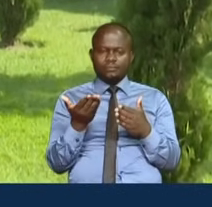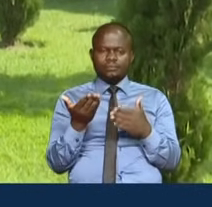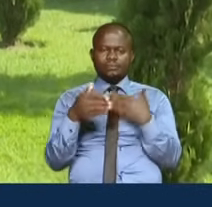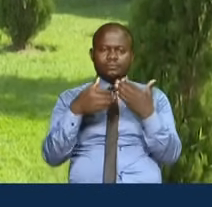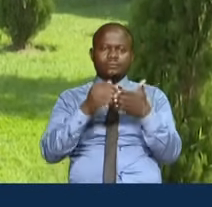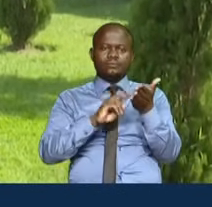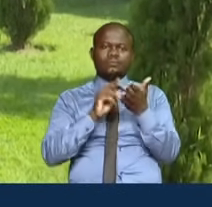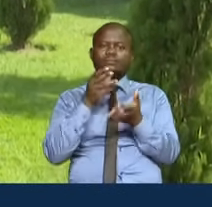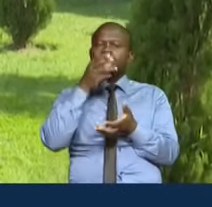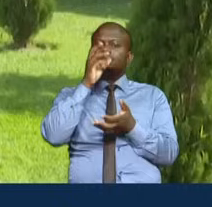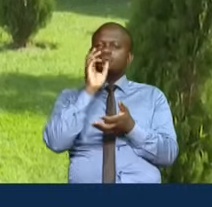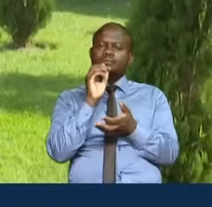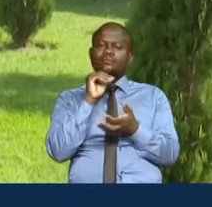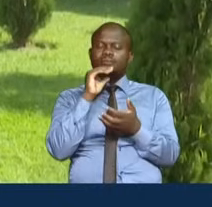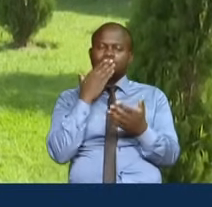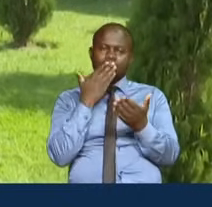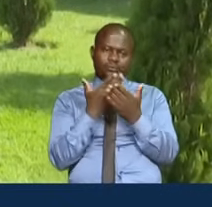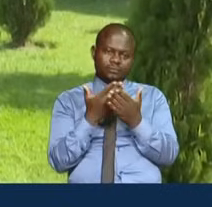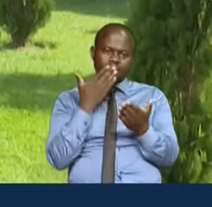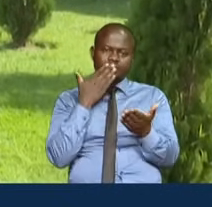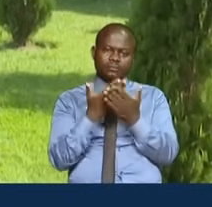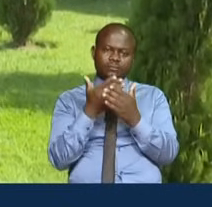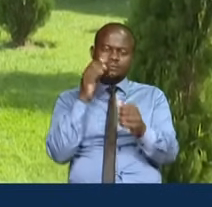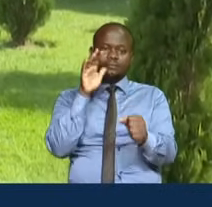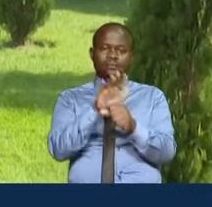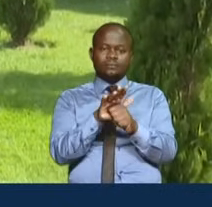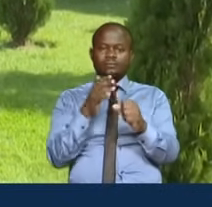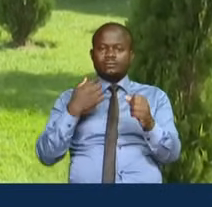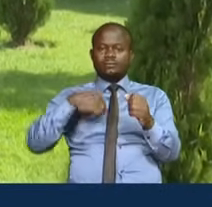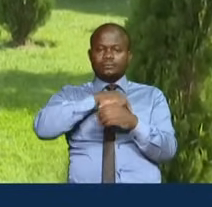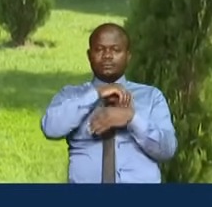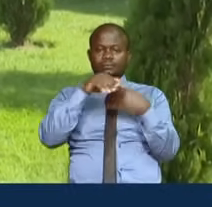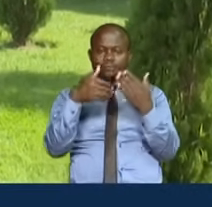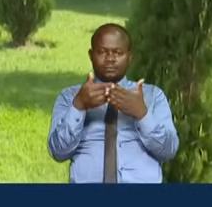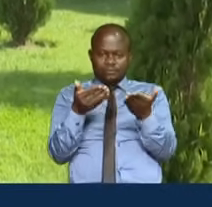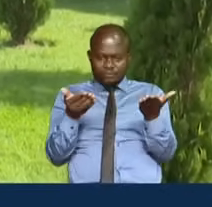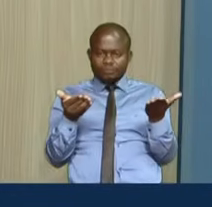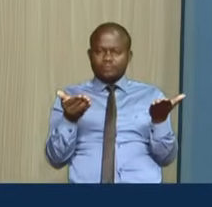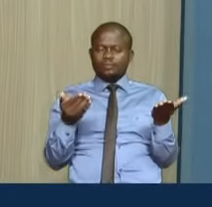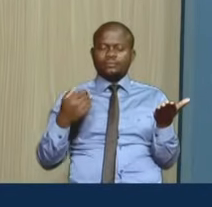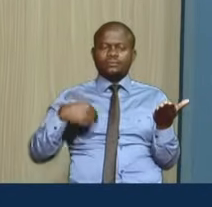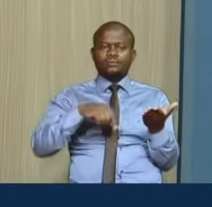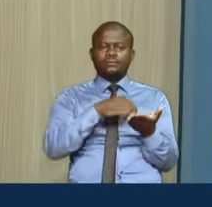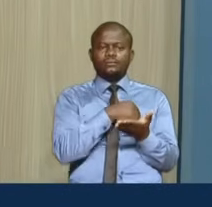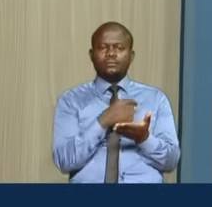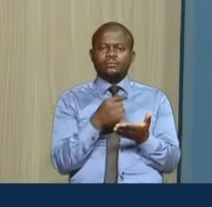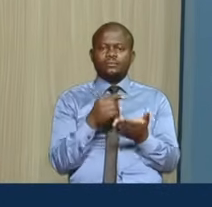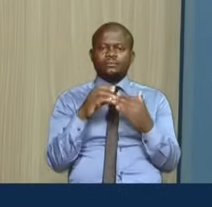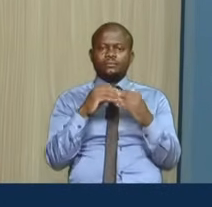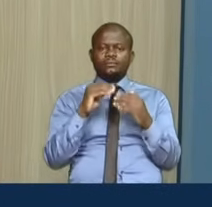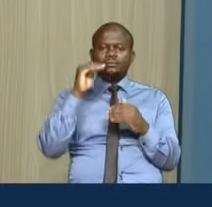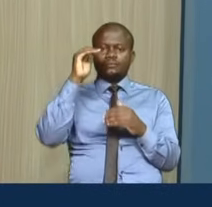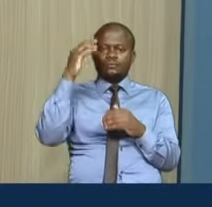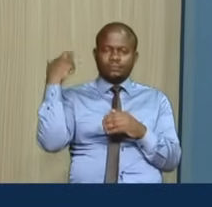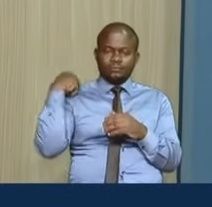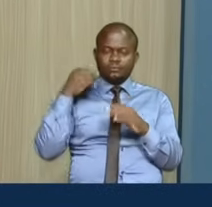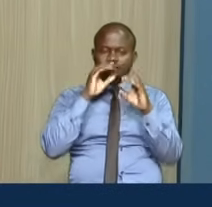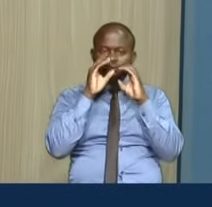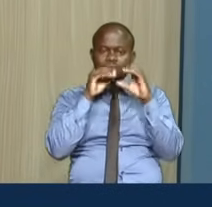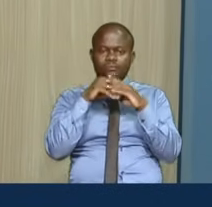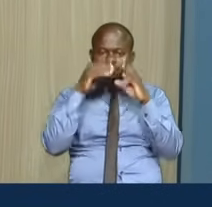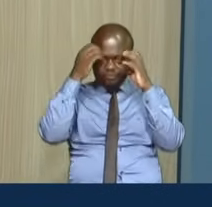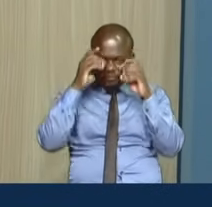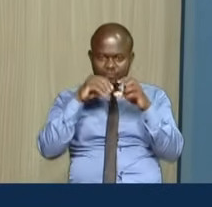atari meza. Rero ni byiza cyane ko abana banywa amazi kandi bakanywa hagishe. Umuyobozi mukuru ushinzwe itumanaho n'uburezi mu